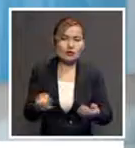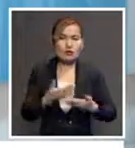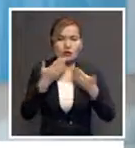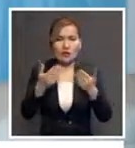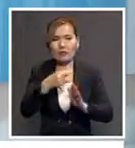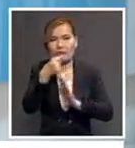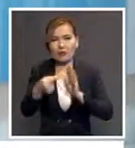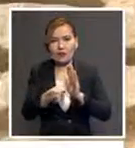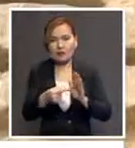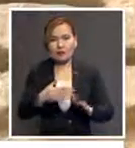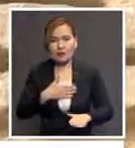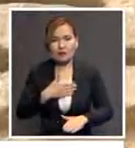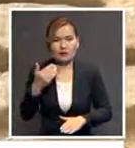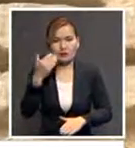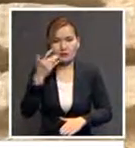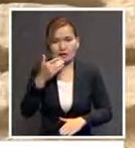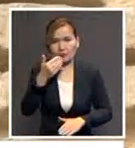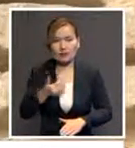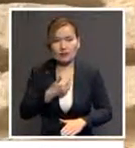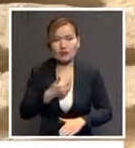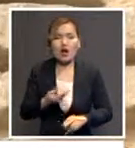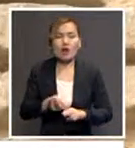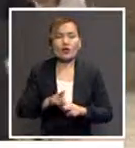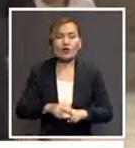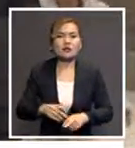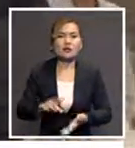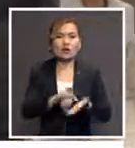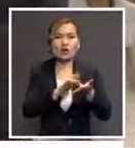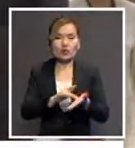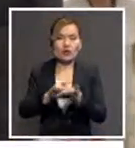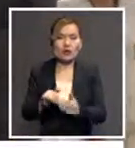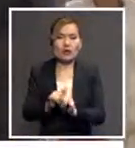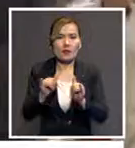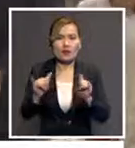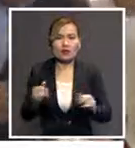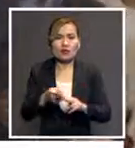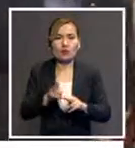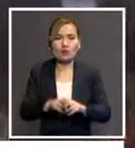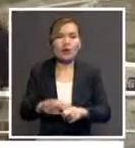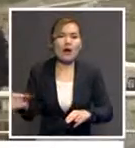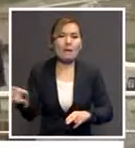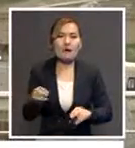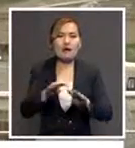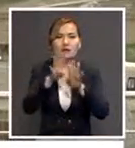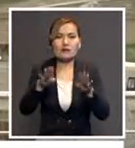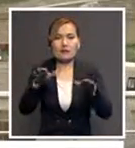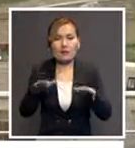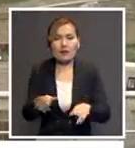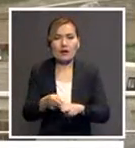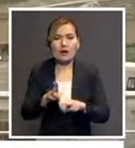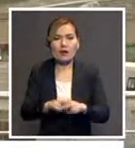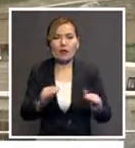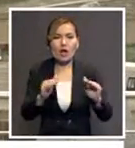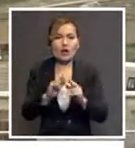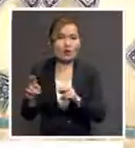соның барлығын сұрап келіп жатады. Түркістанда туризмді дамытудың тұжырымдамасына сай, енді кесене маңындағы 150-ге тарта тұрғын үй өзге жаққа